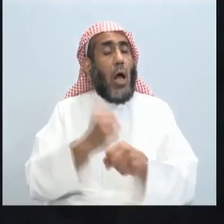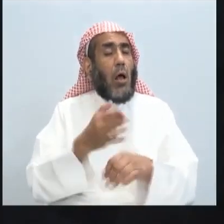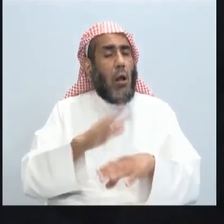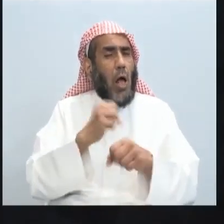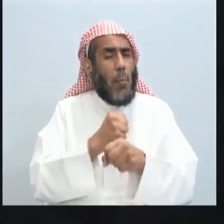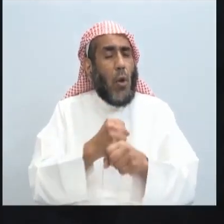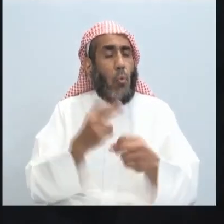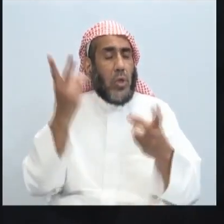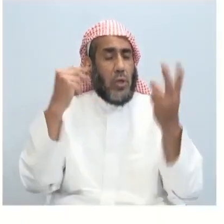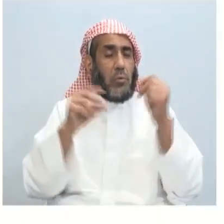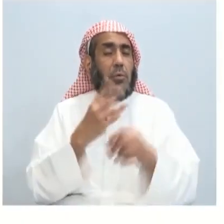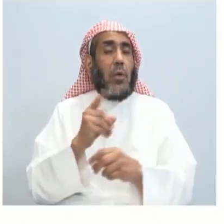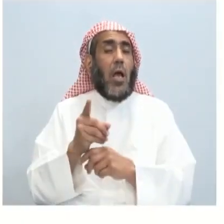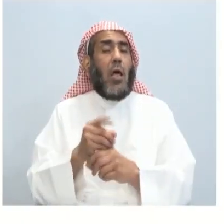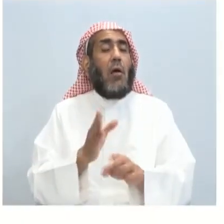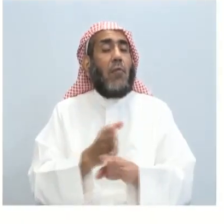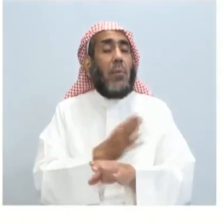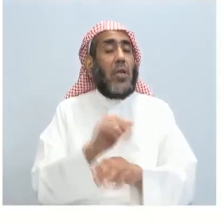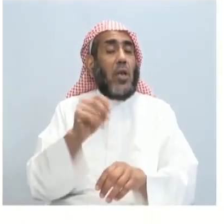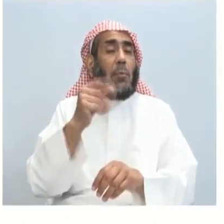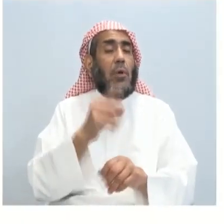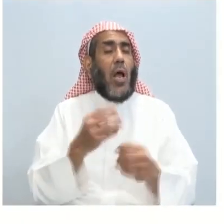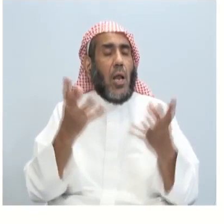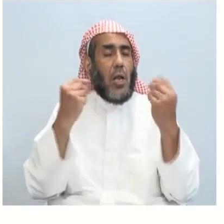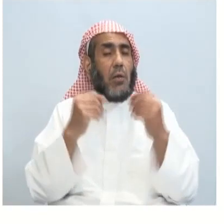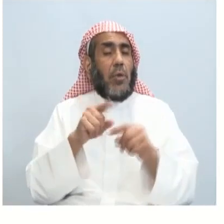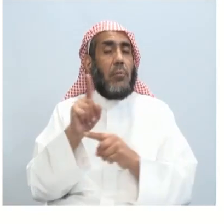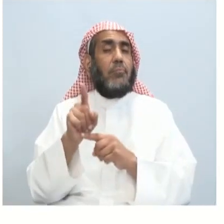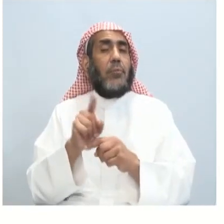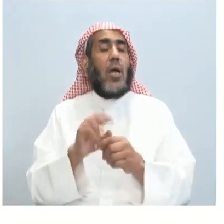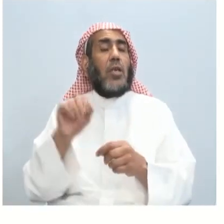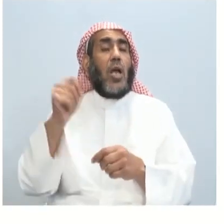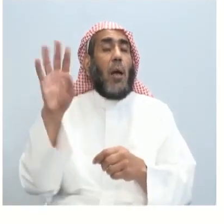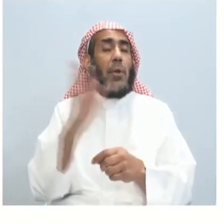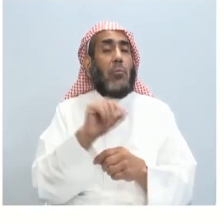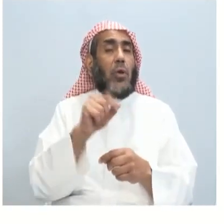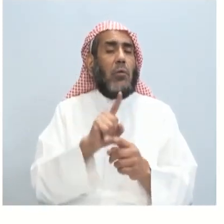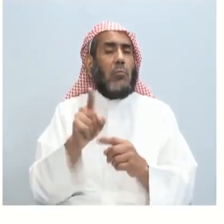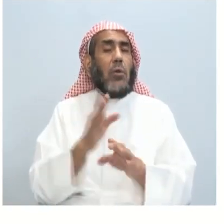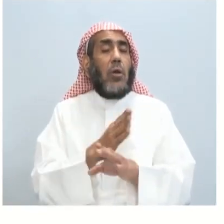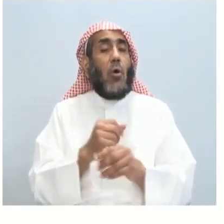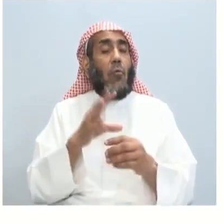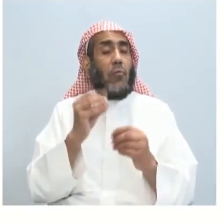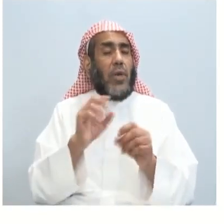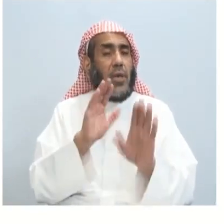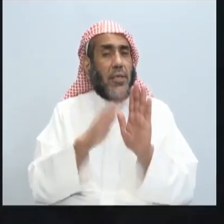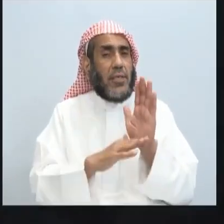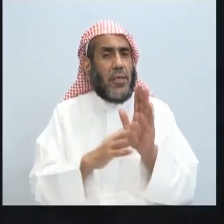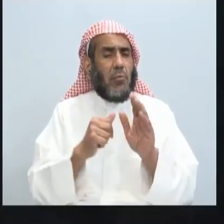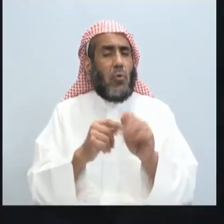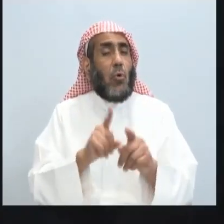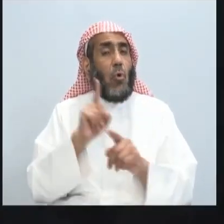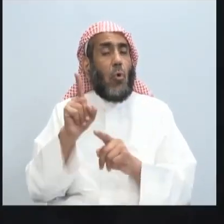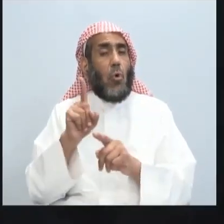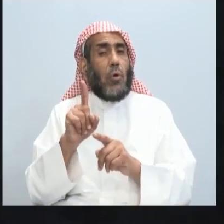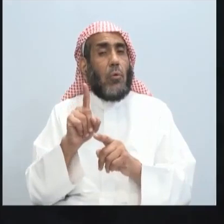يجرب جميل هذا في منهج جابر ابن حيان العلمي الحديث هنا عن جابر الحيان العلمي واضا ذكرنا في النص كيف ان هناك يعتبر